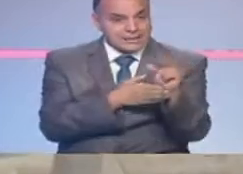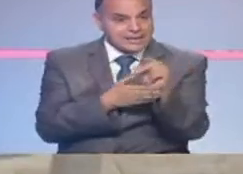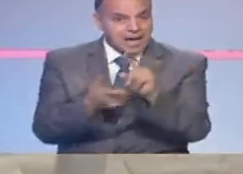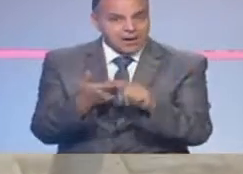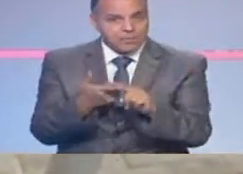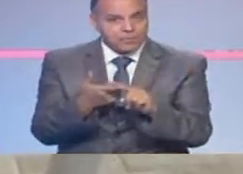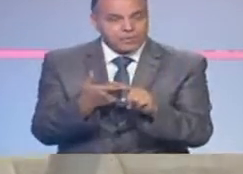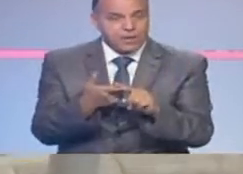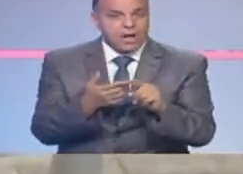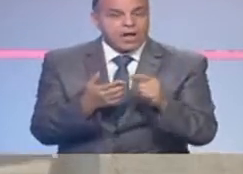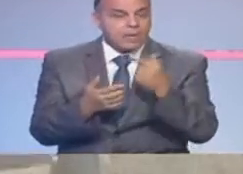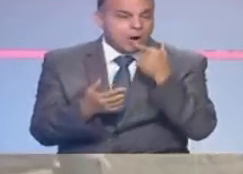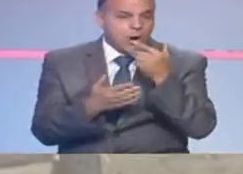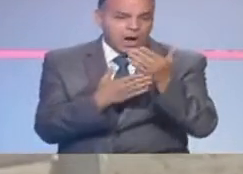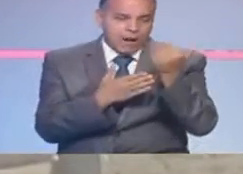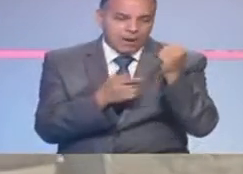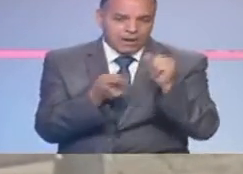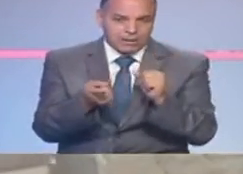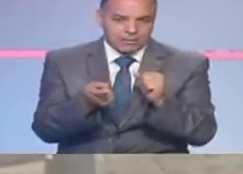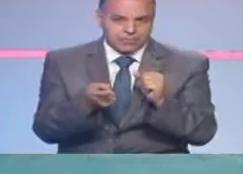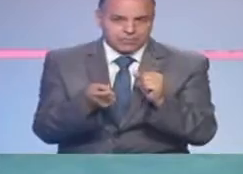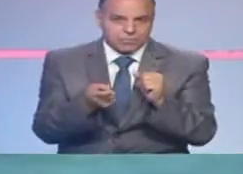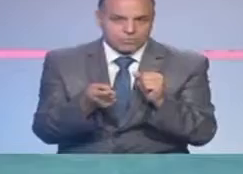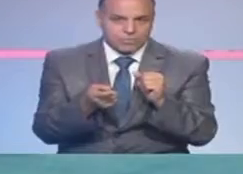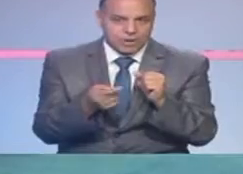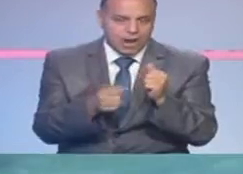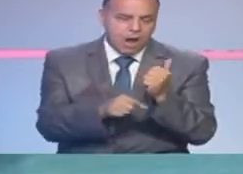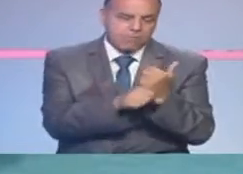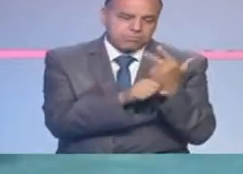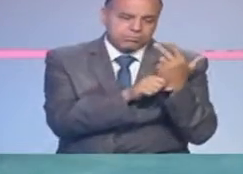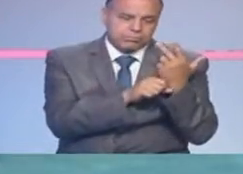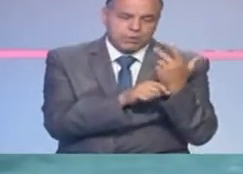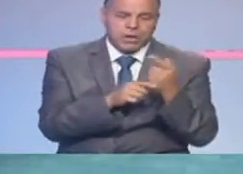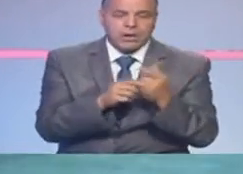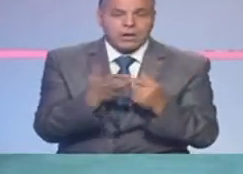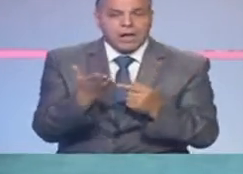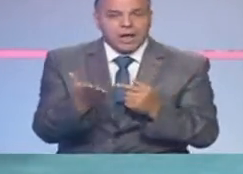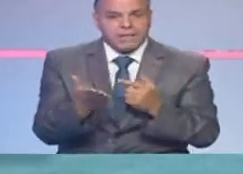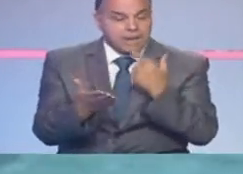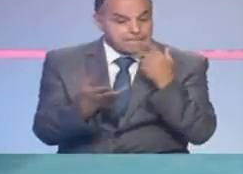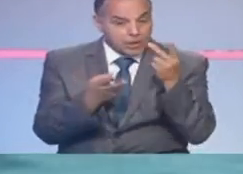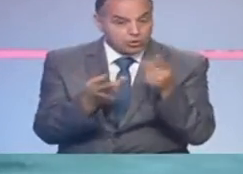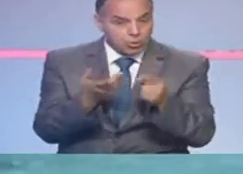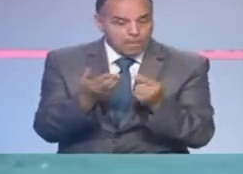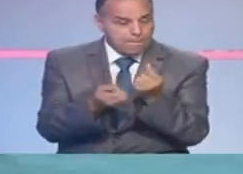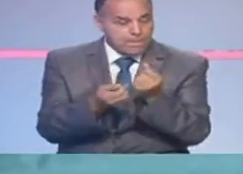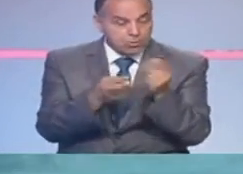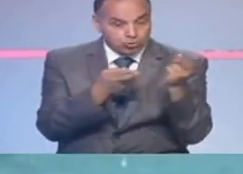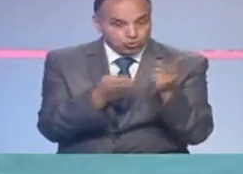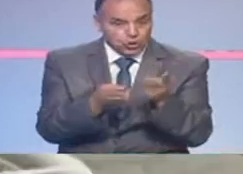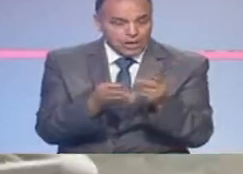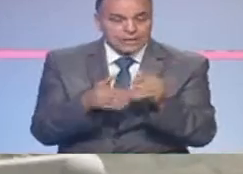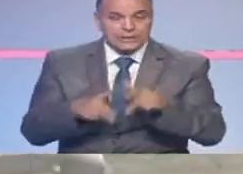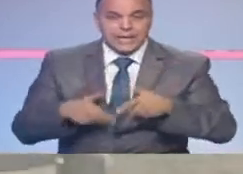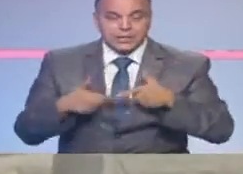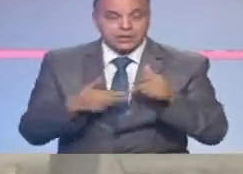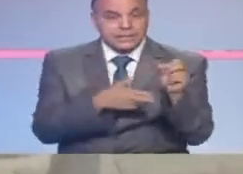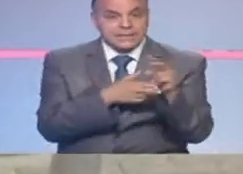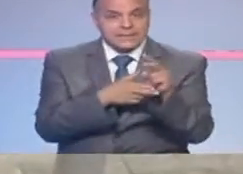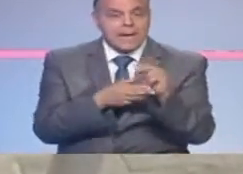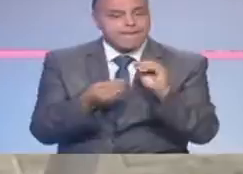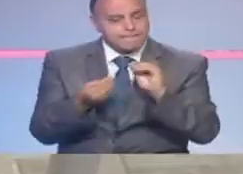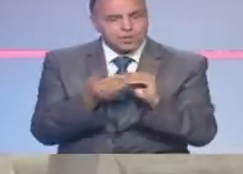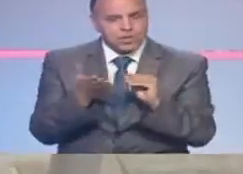كما يعرف عنها في سابق السنوات منشا حين تعيش السياحه